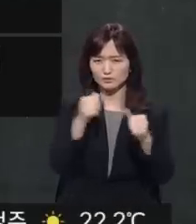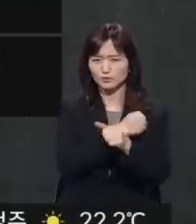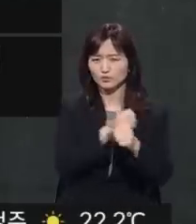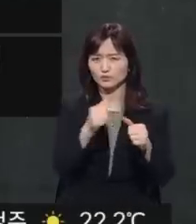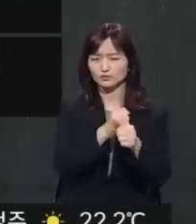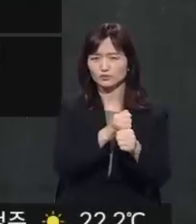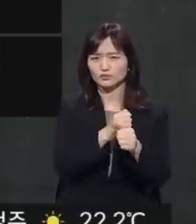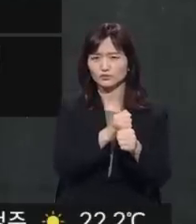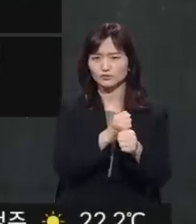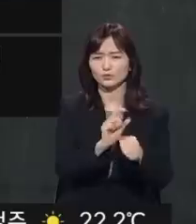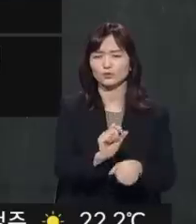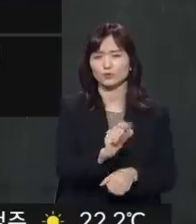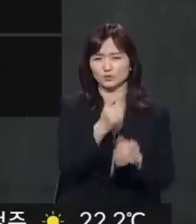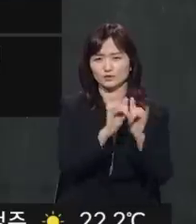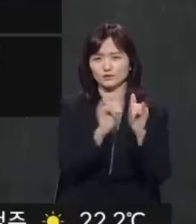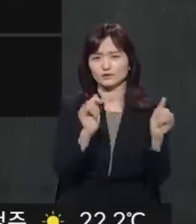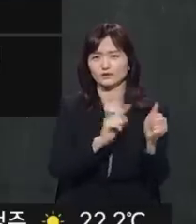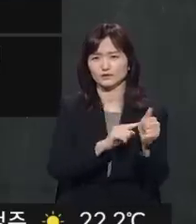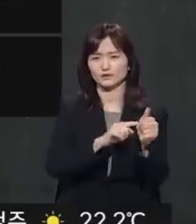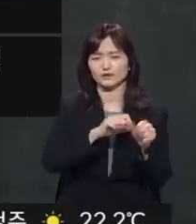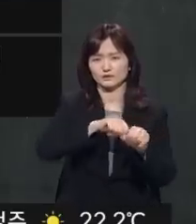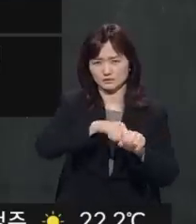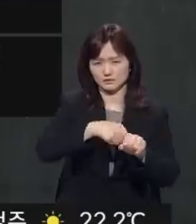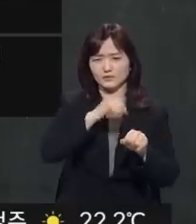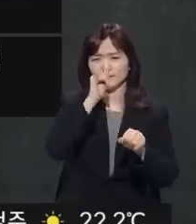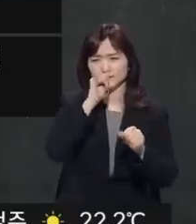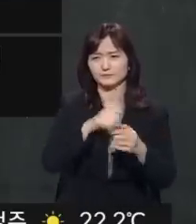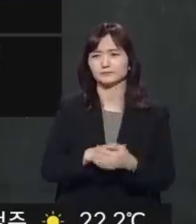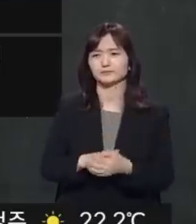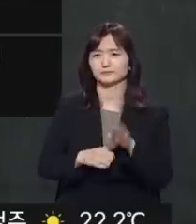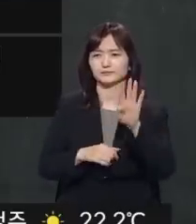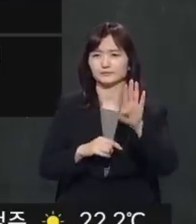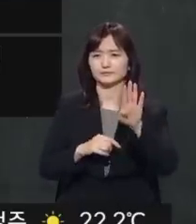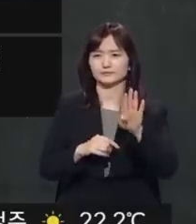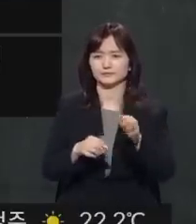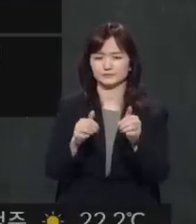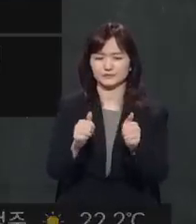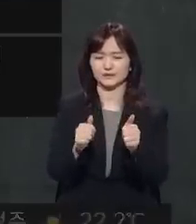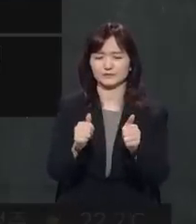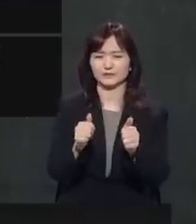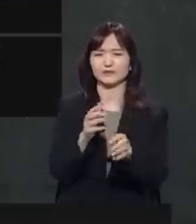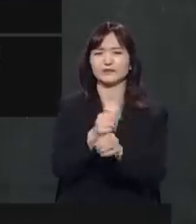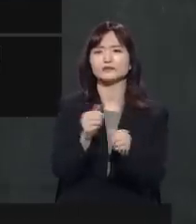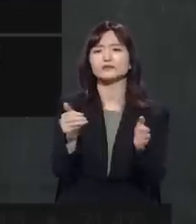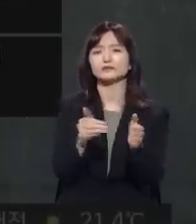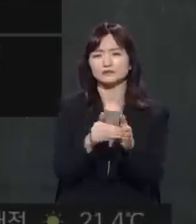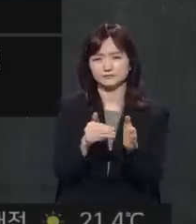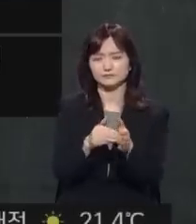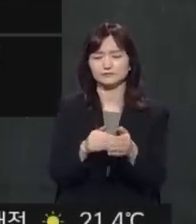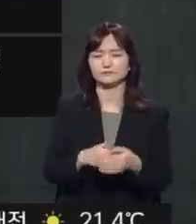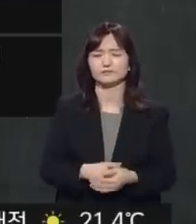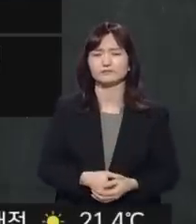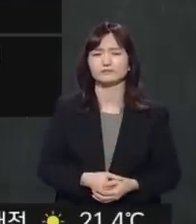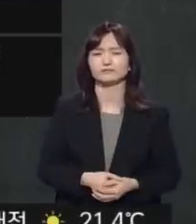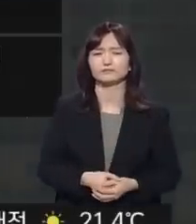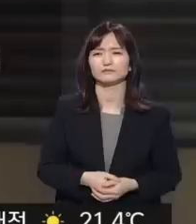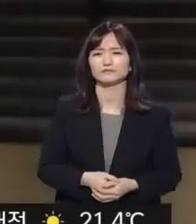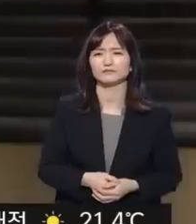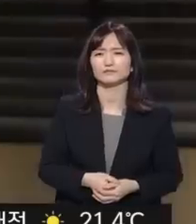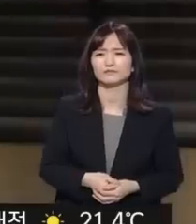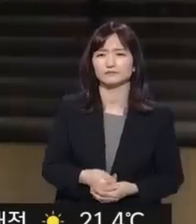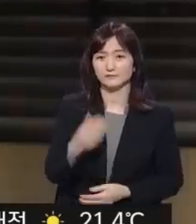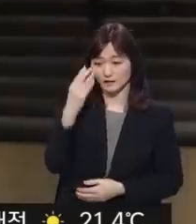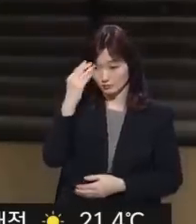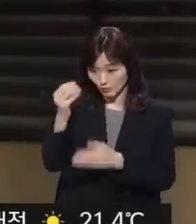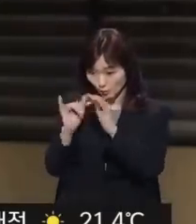사람입니다. 그래서 처벌의 가능성이 있는데요. B씨 같은 경우는 공소시효가 만료된 상황입니다. 아. 다만 이제 이게 목격자의